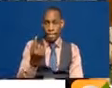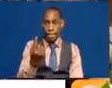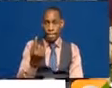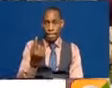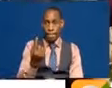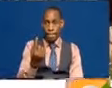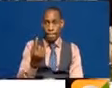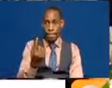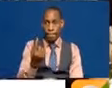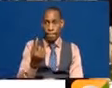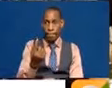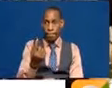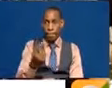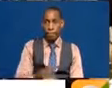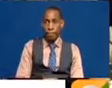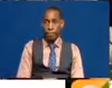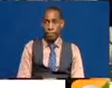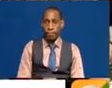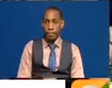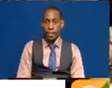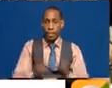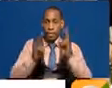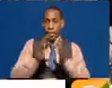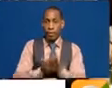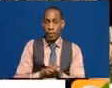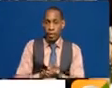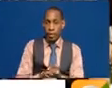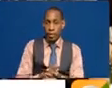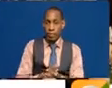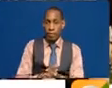murderers wa Musyoka wako wapi?